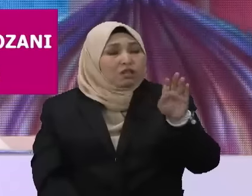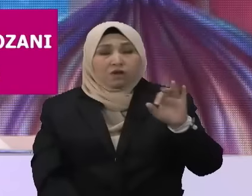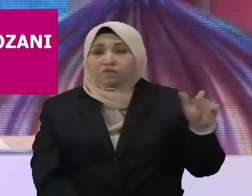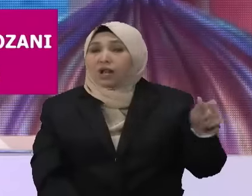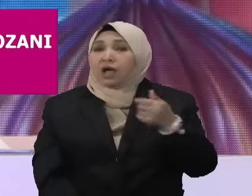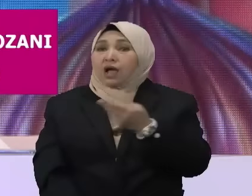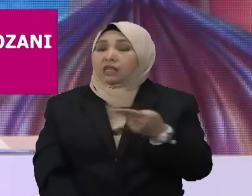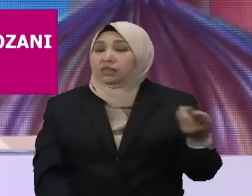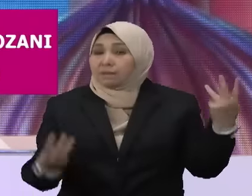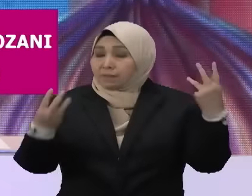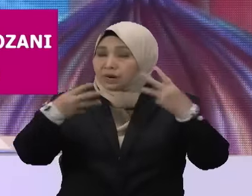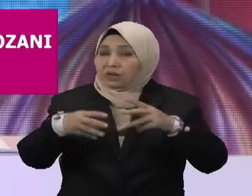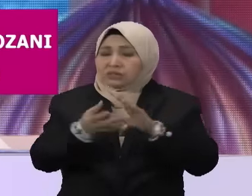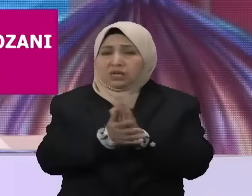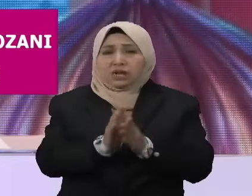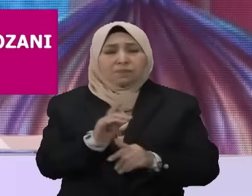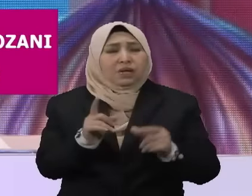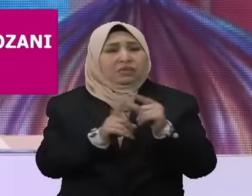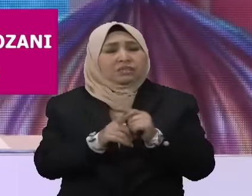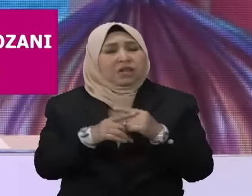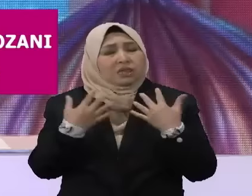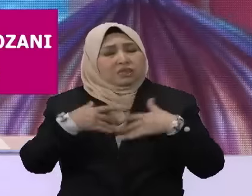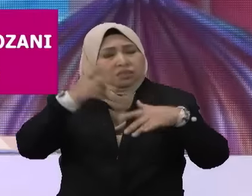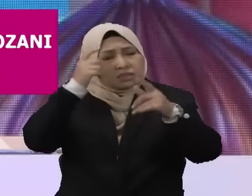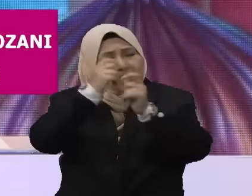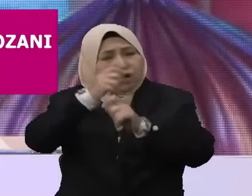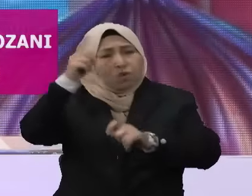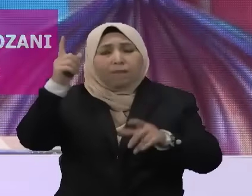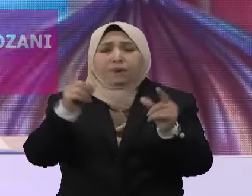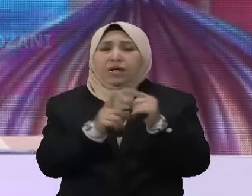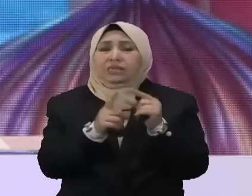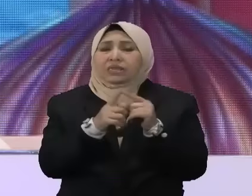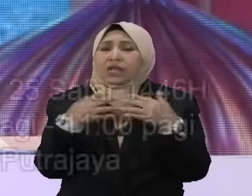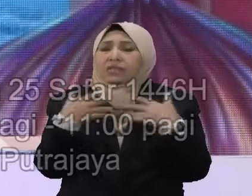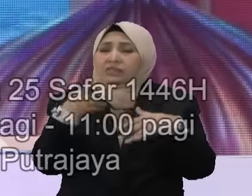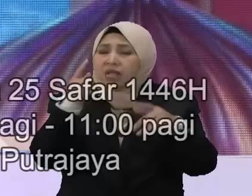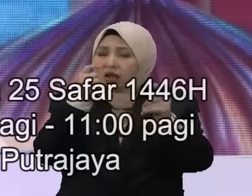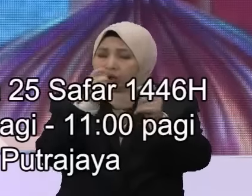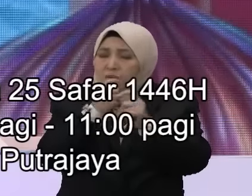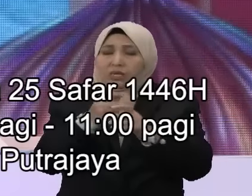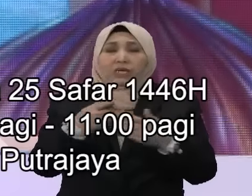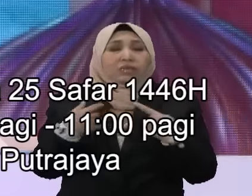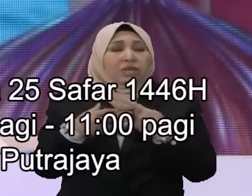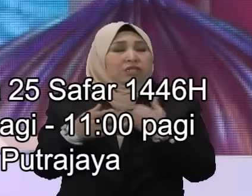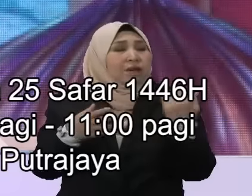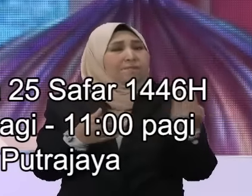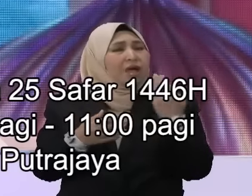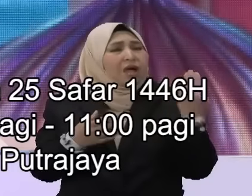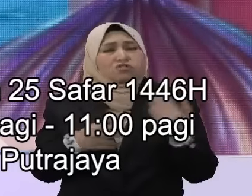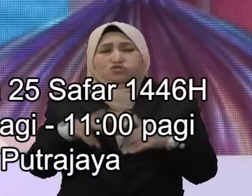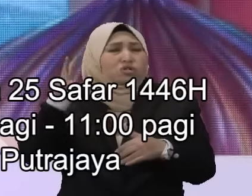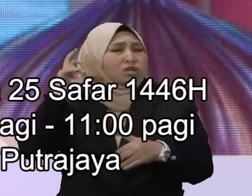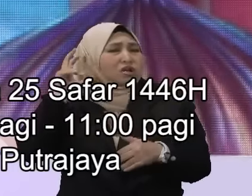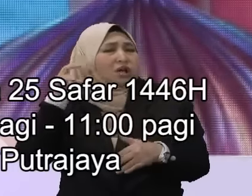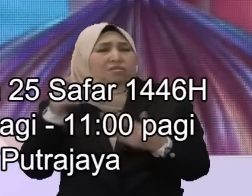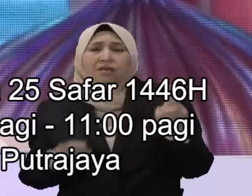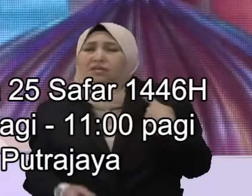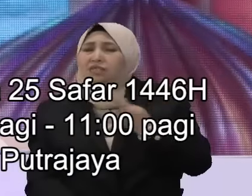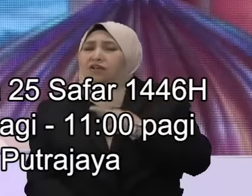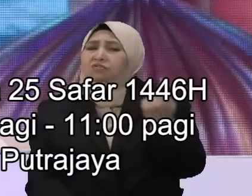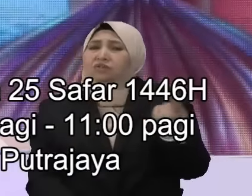peperangan. Jadi perkataan taqwa, tuan-tuan dan puan-puan, perkataan taqwa ni perkataan yang kita biasa dengar. Kita selalu dengar, kita bahkan kita sentiasa